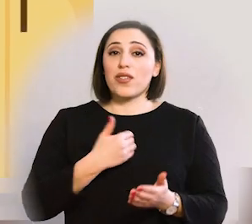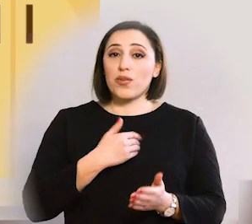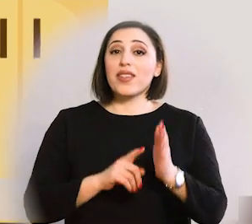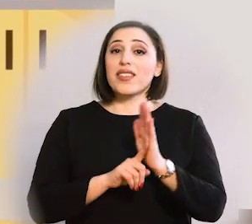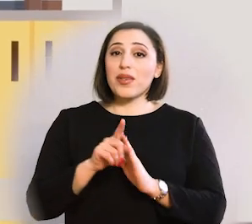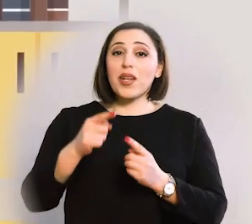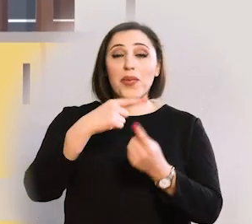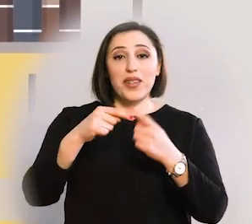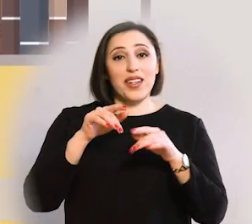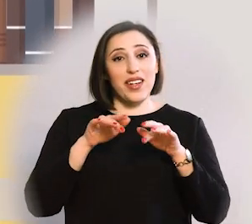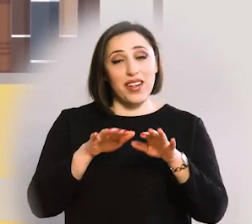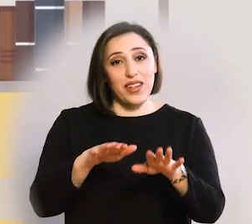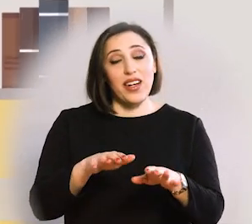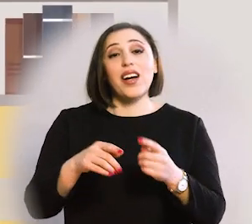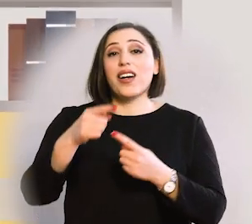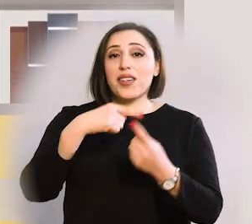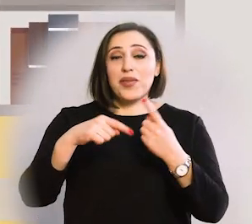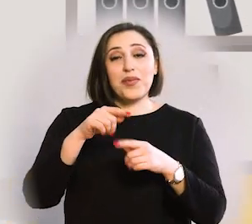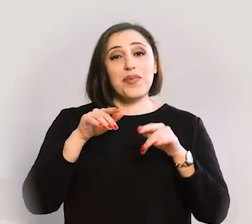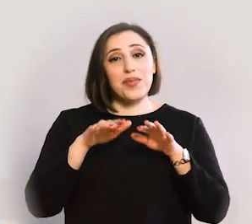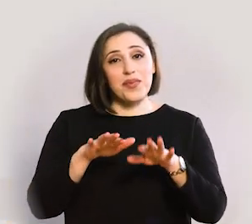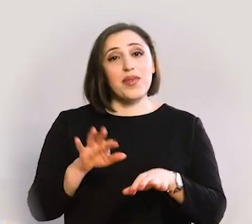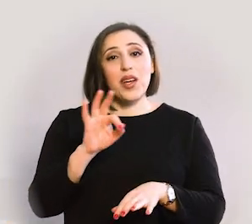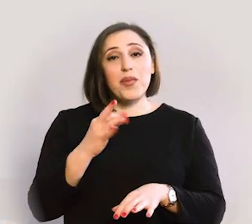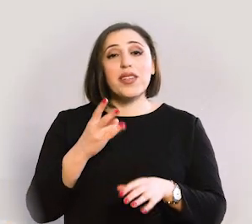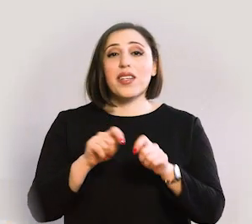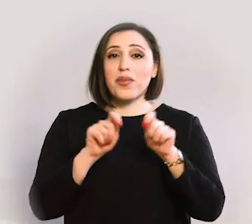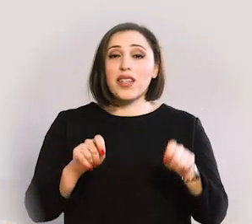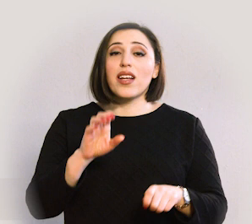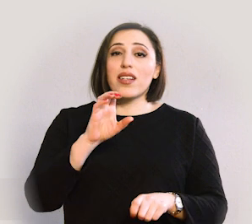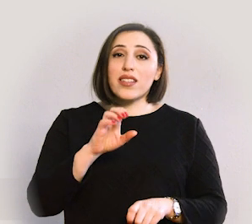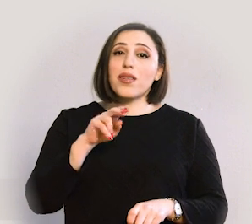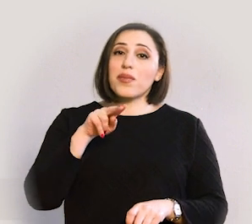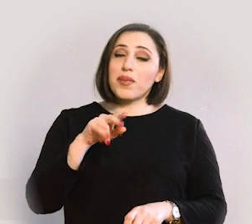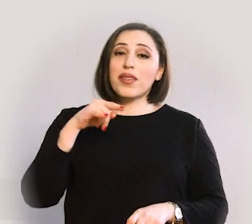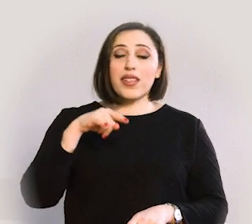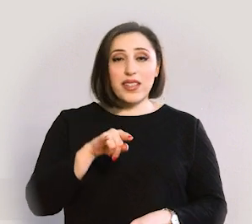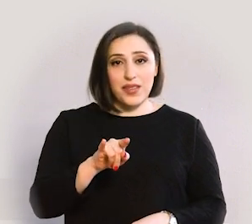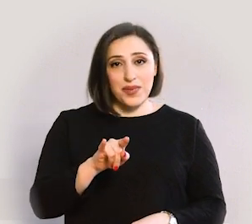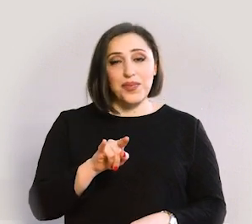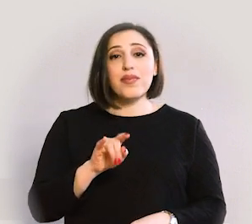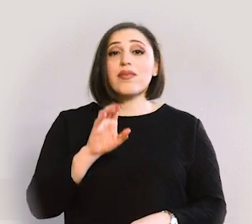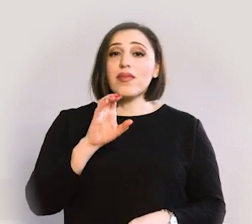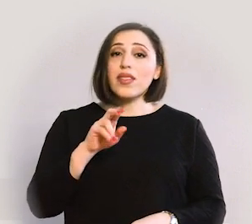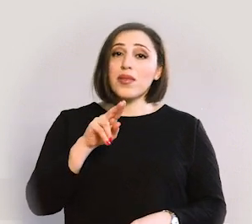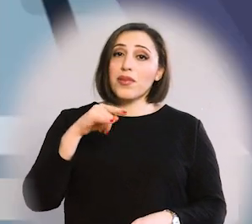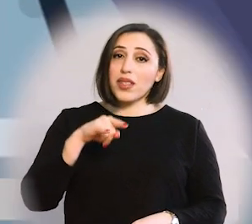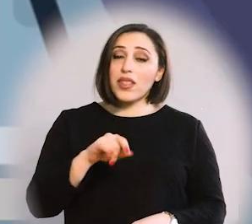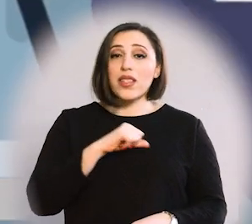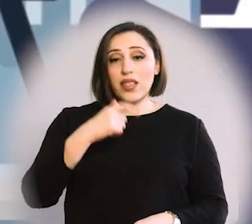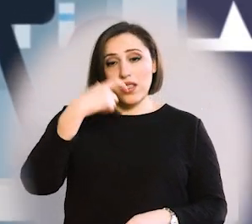Եթե ունեք ցանկություն զբաղվել գործարարությամբ, ապա այդ գործունեությունը կարող եք իրականացնել նաև սահմանափակ պատասխանատվությամբ ընկերություն հիմնելու